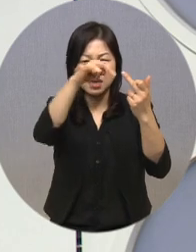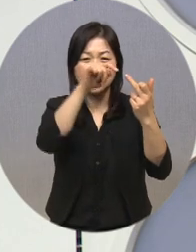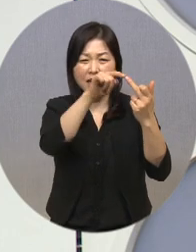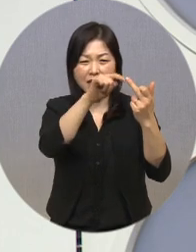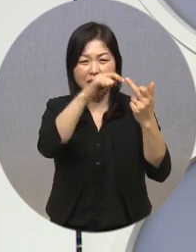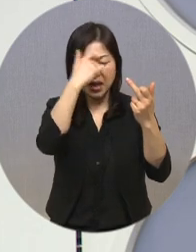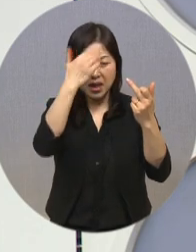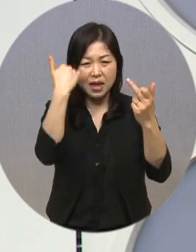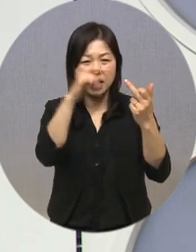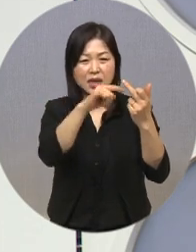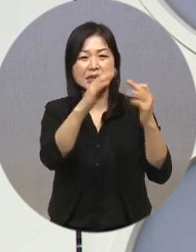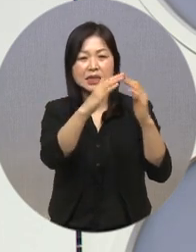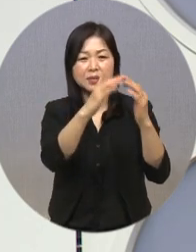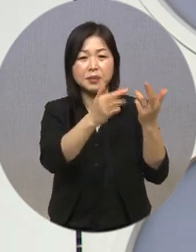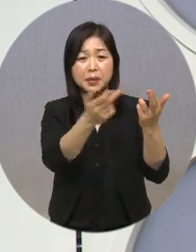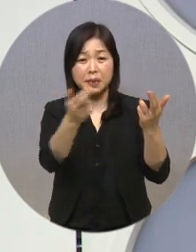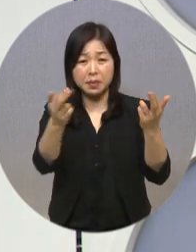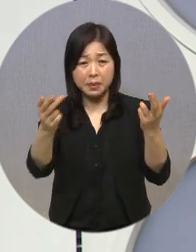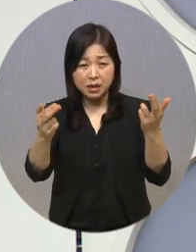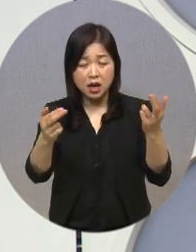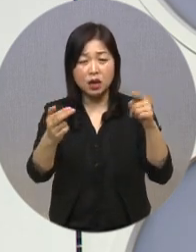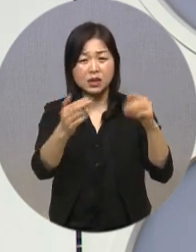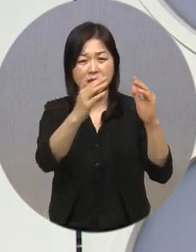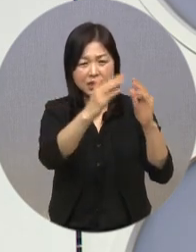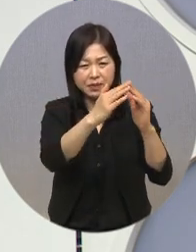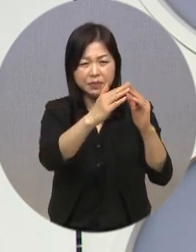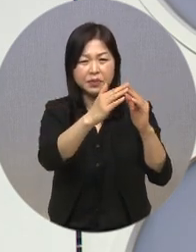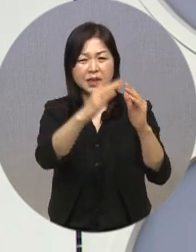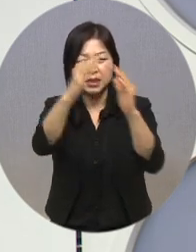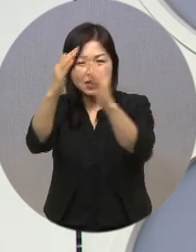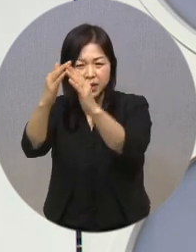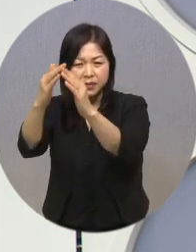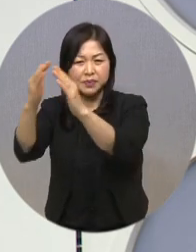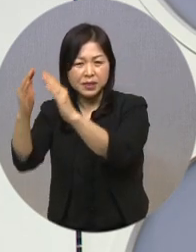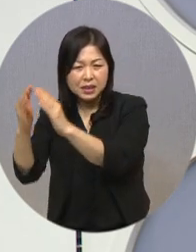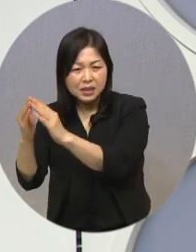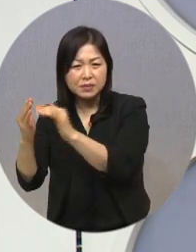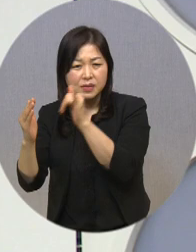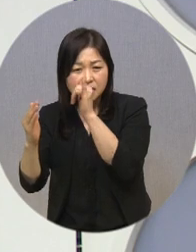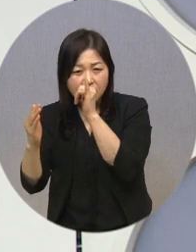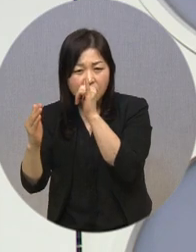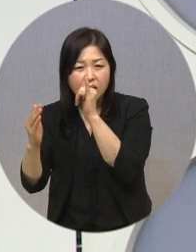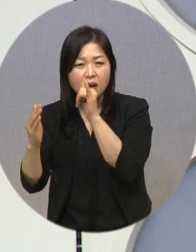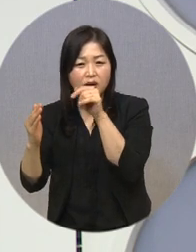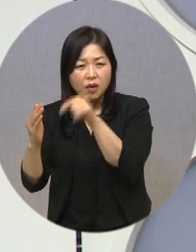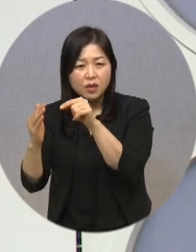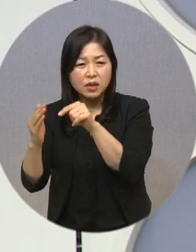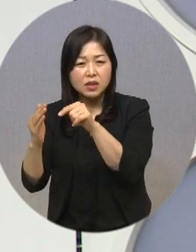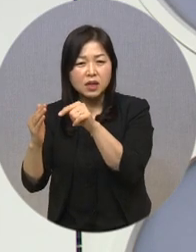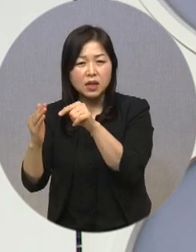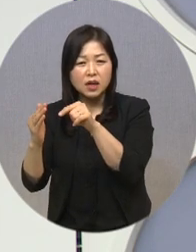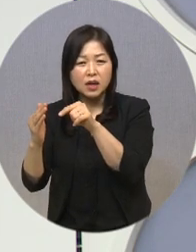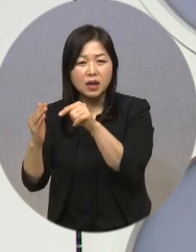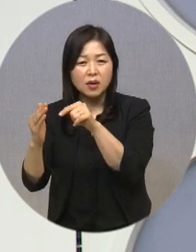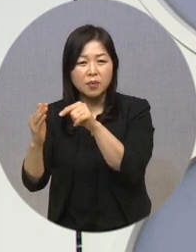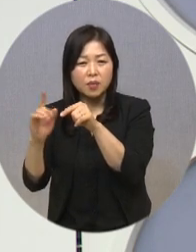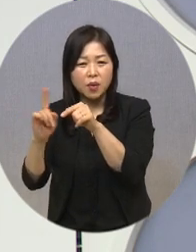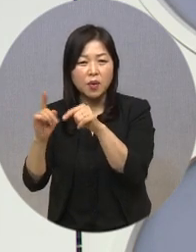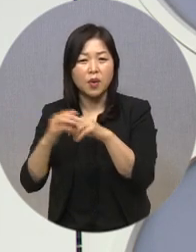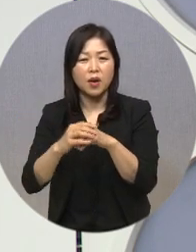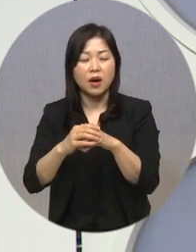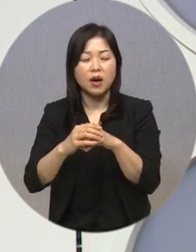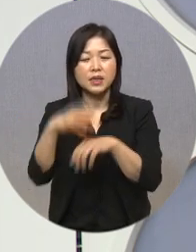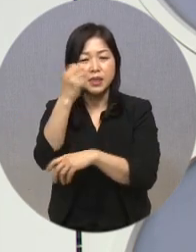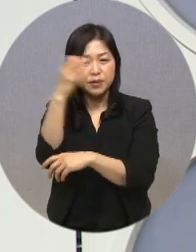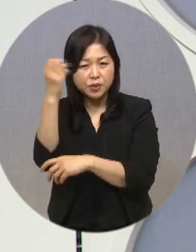빈터지만 집들이 띄엄띄엄 있었어요. 거기 뒷수익을 줄 테니까 뒷수익 매니저가 되라네. 네. 그게 뭐냐 그러니까 신문 날리는 겁니다.